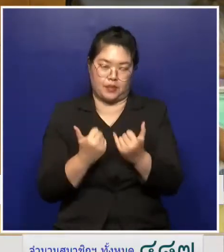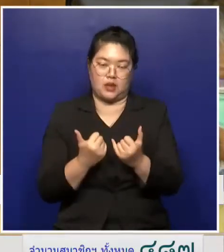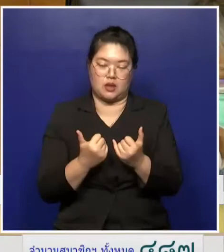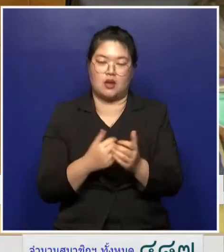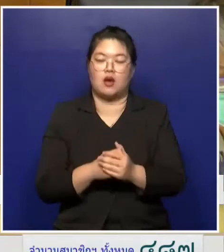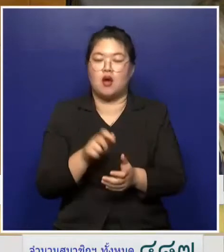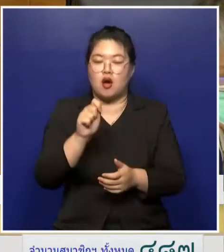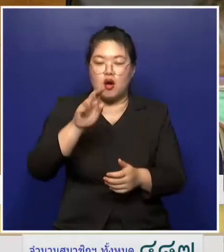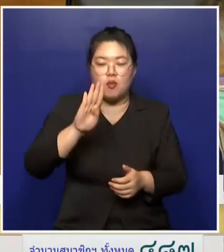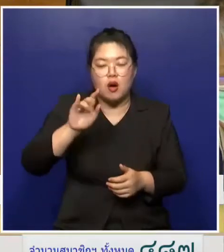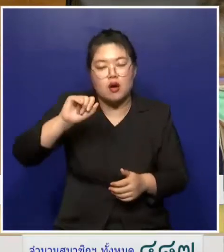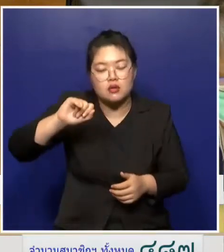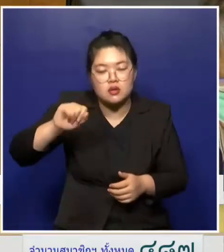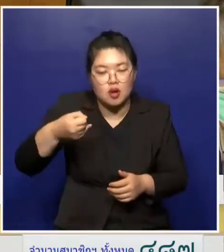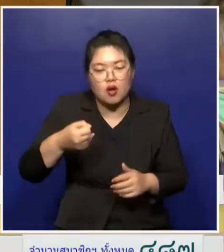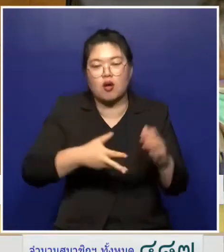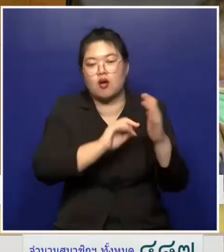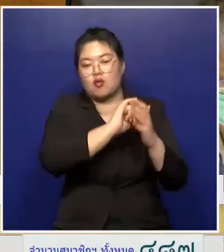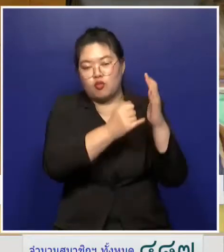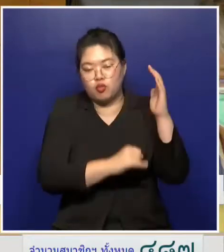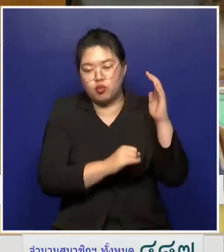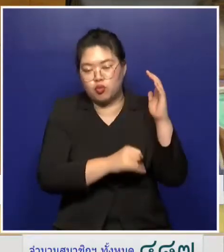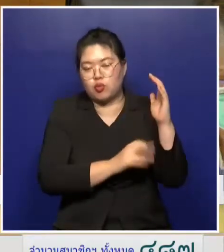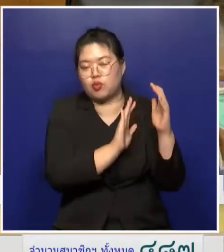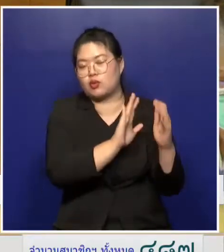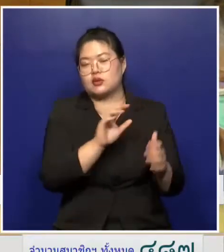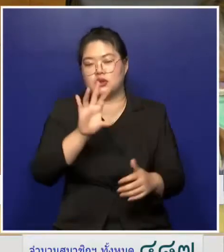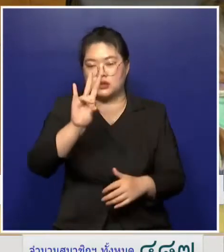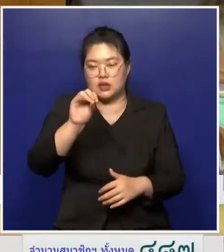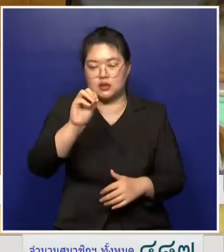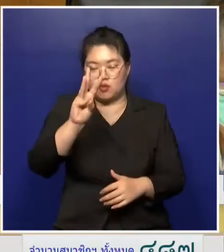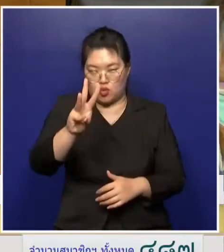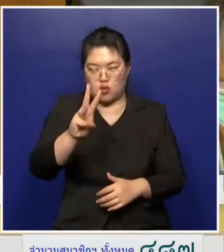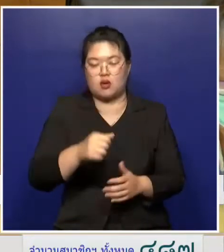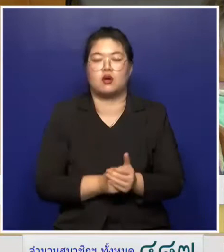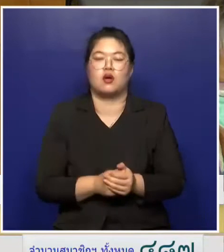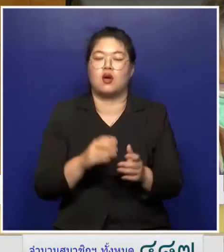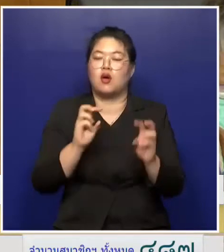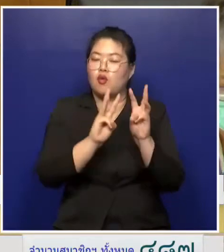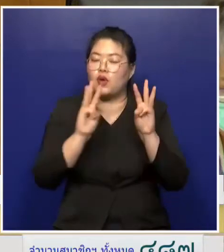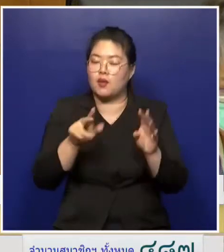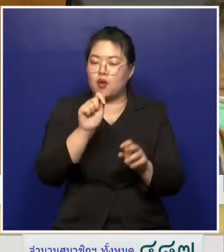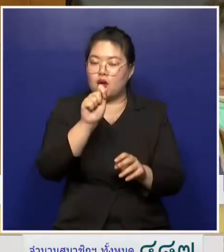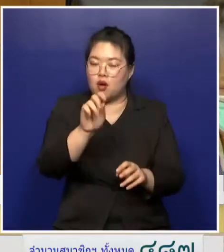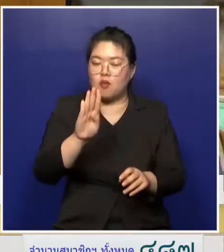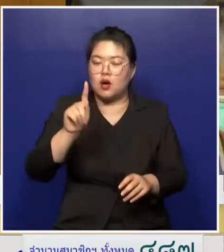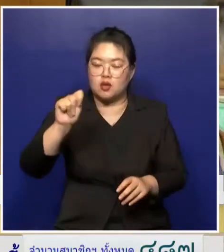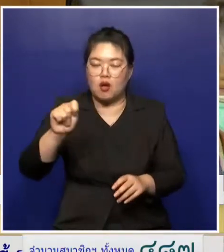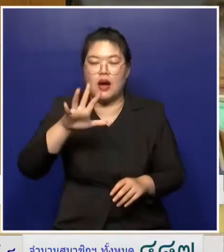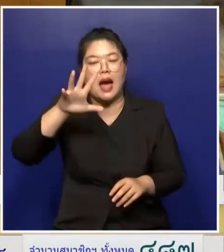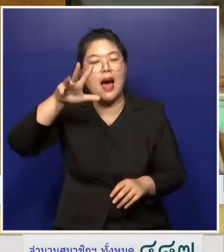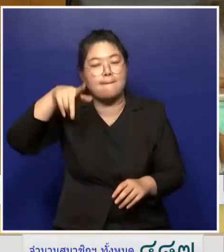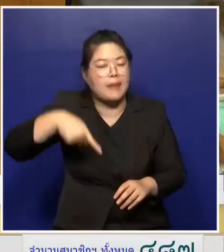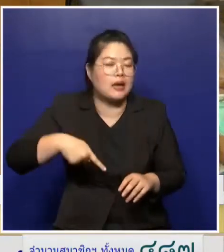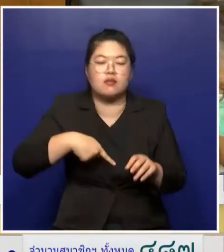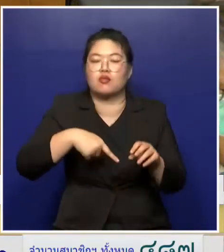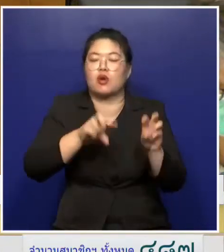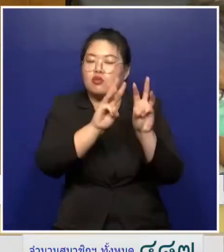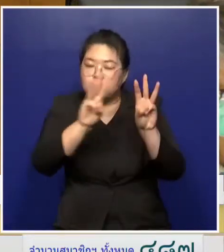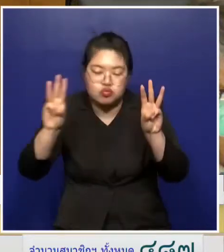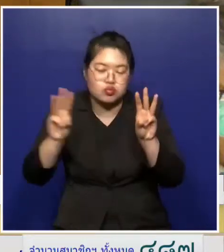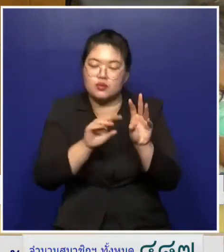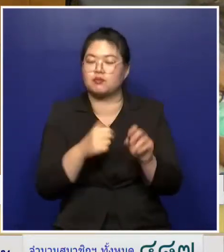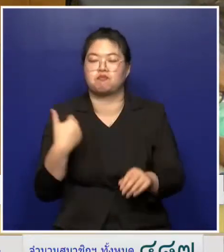บ